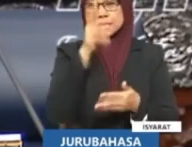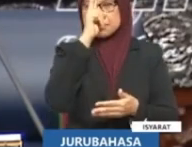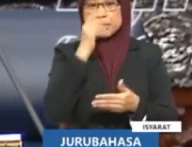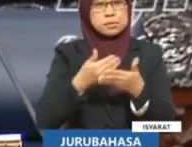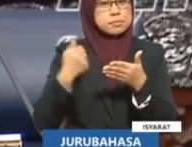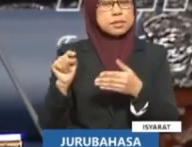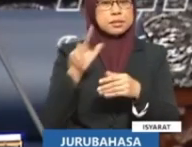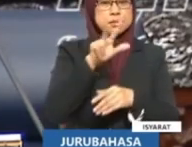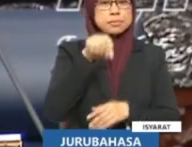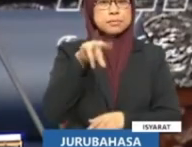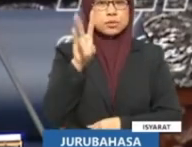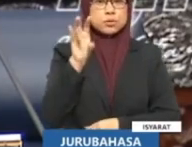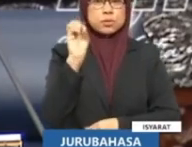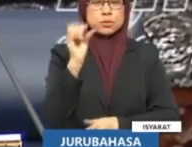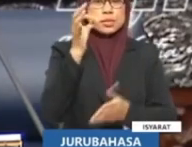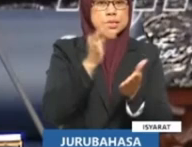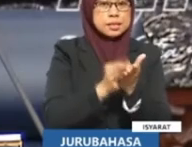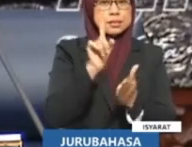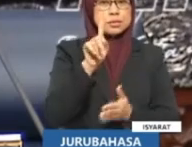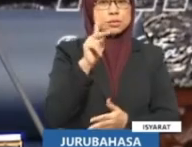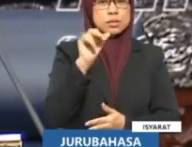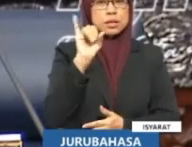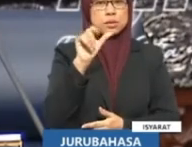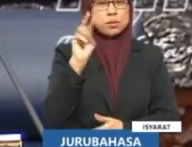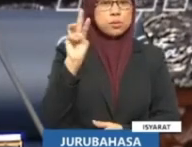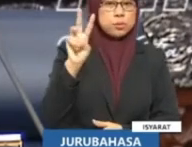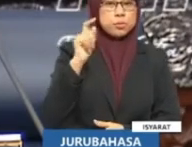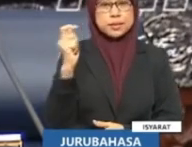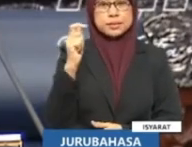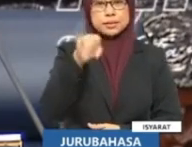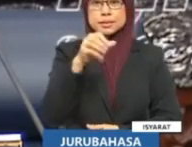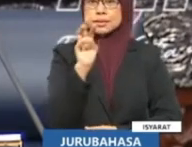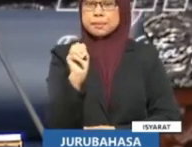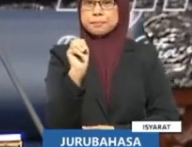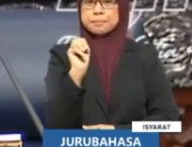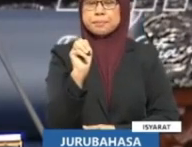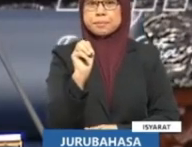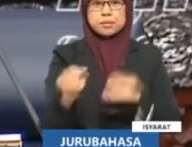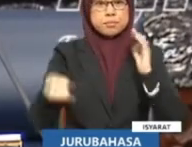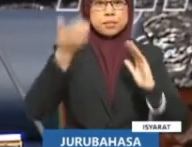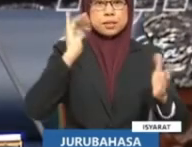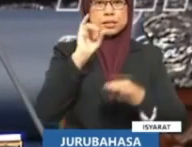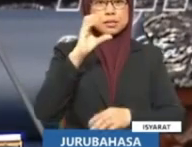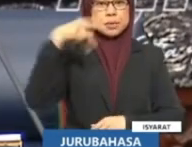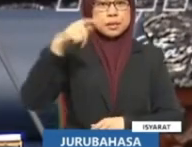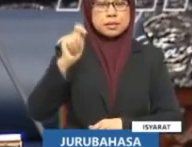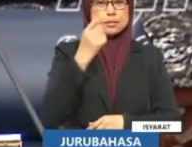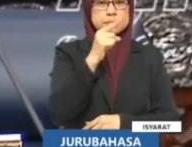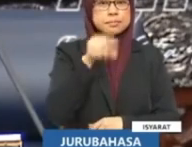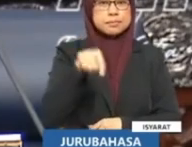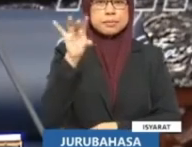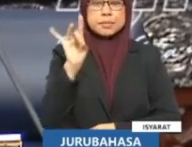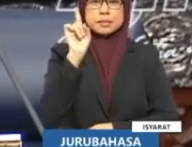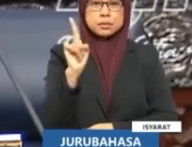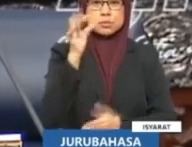qg populer 70 Sin 1 kilo jam berbanding dengan secas acpt 11